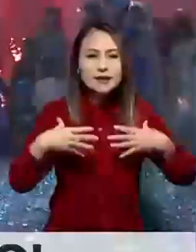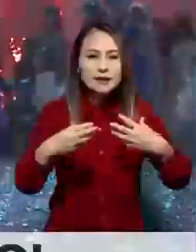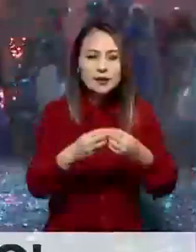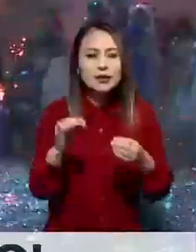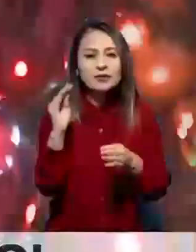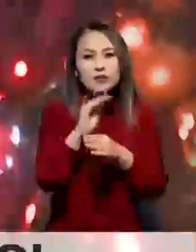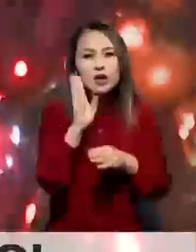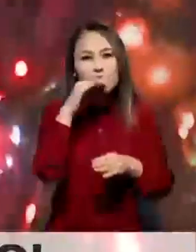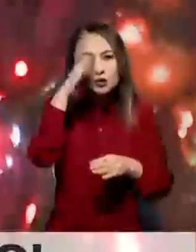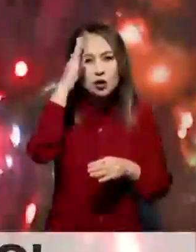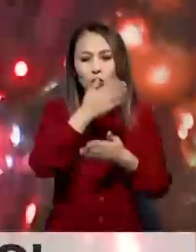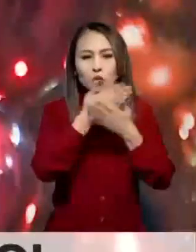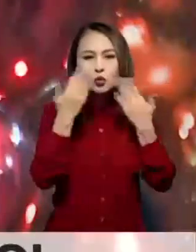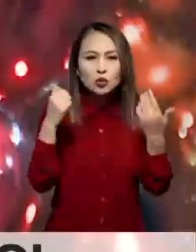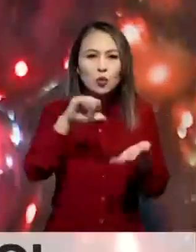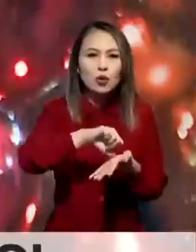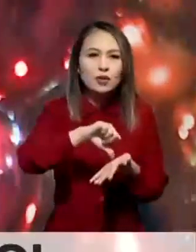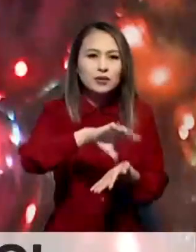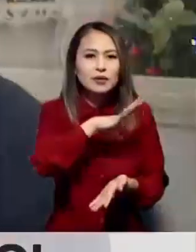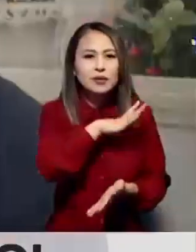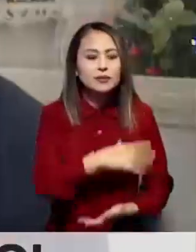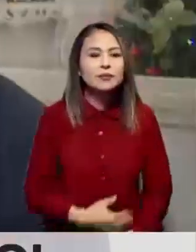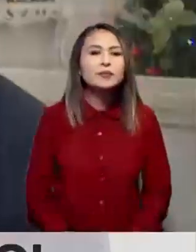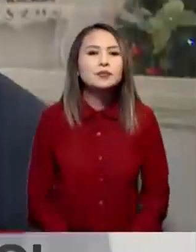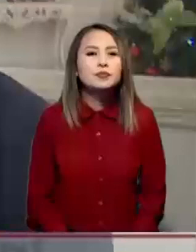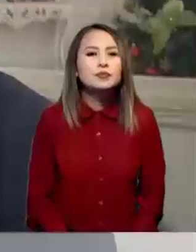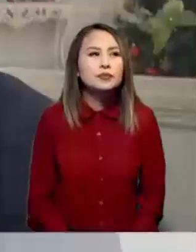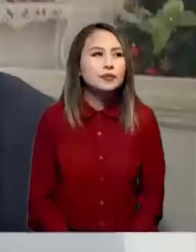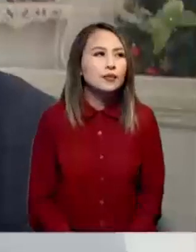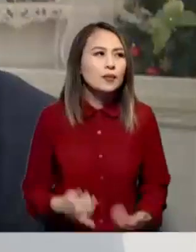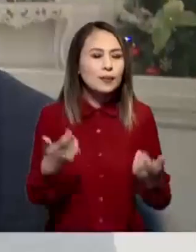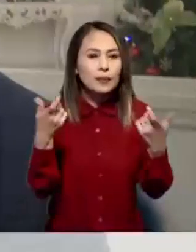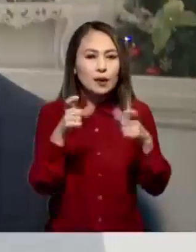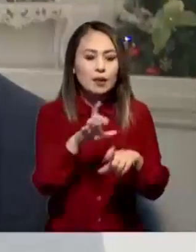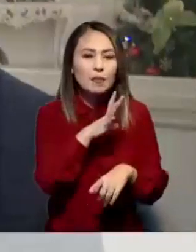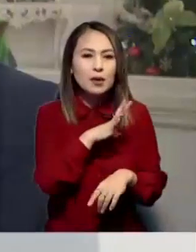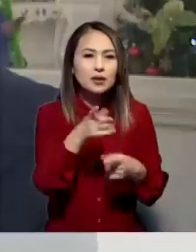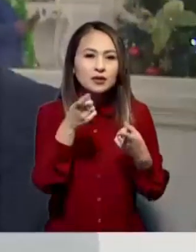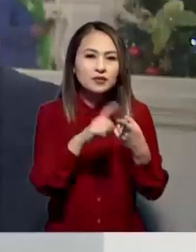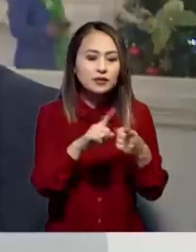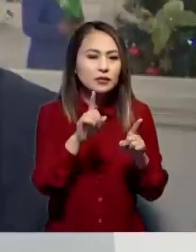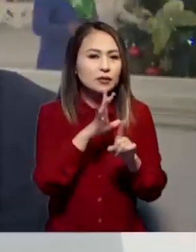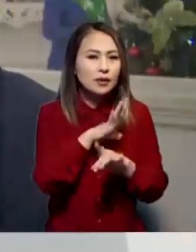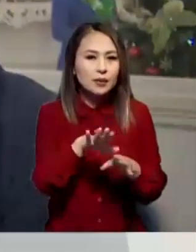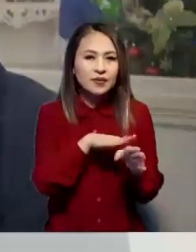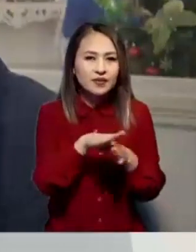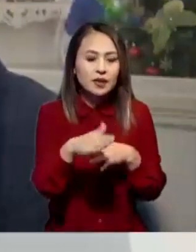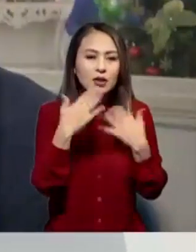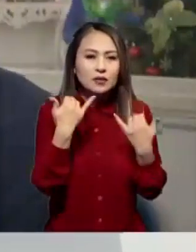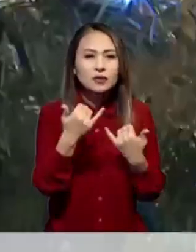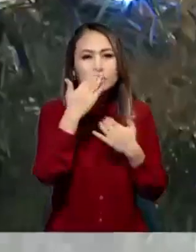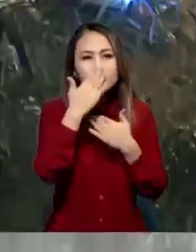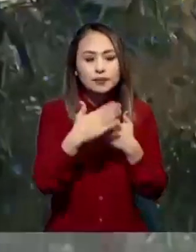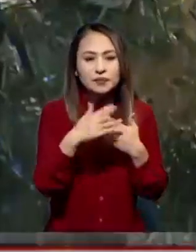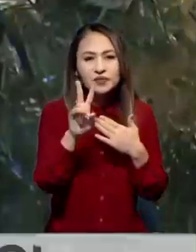мен ата-анасы жоқ жеткіншектер қатысты. 2 жыл пандемияға байланысты бұндай шара өтпеген болатын, ал оның алдында біз 200 балаға